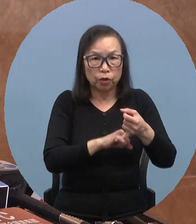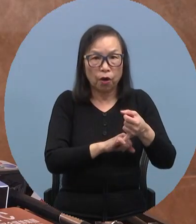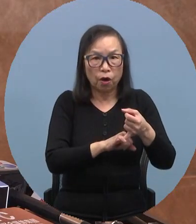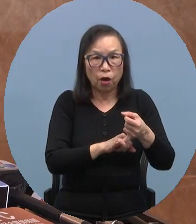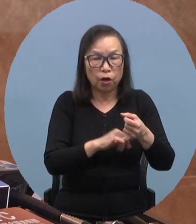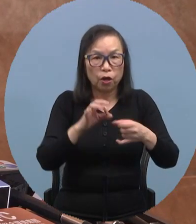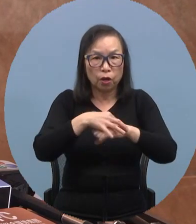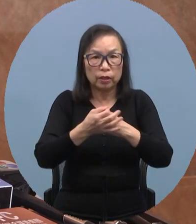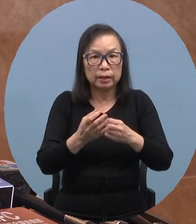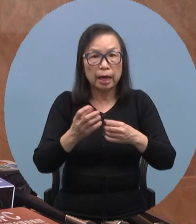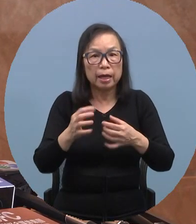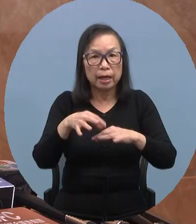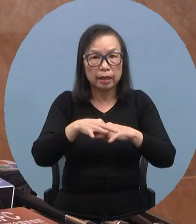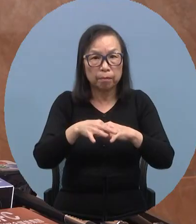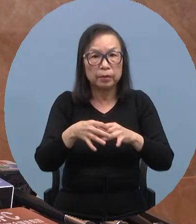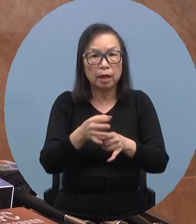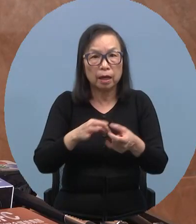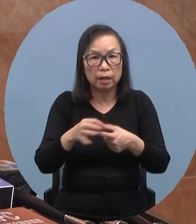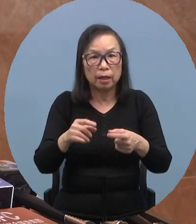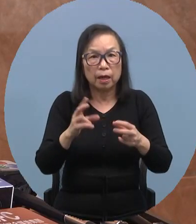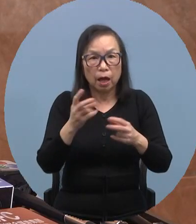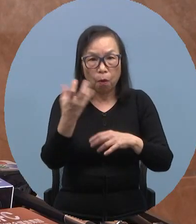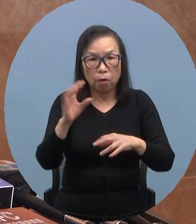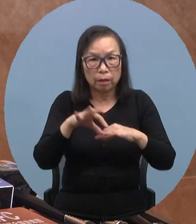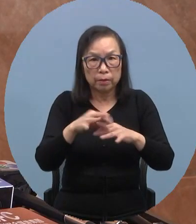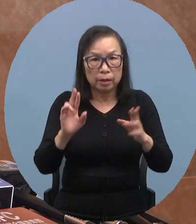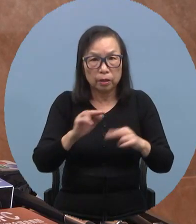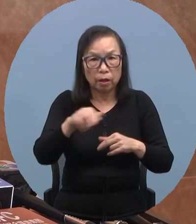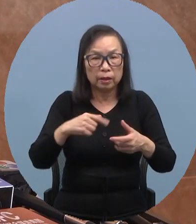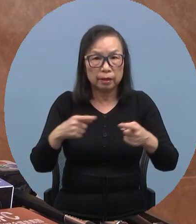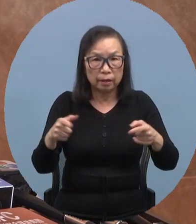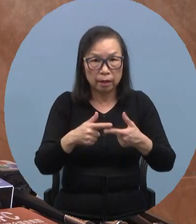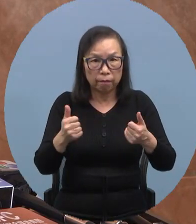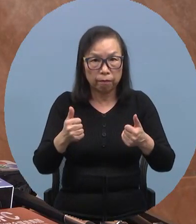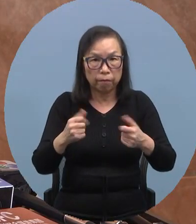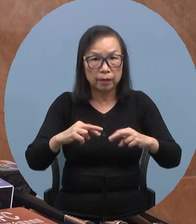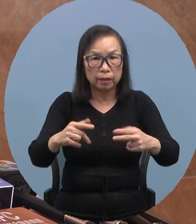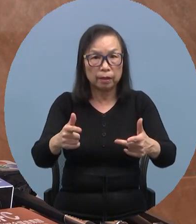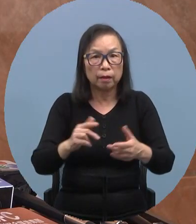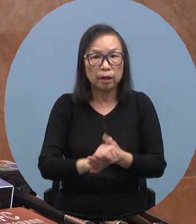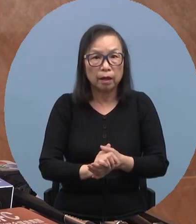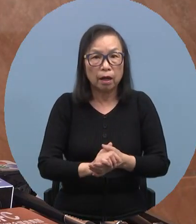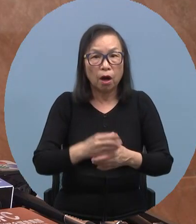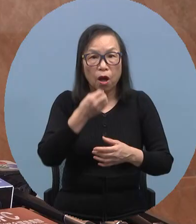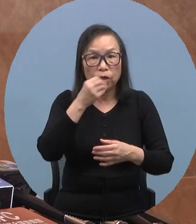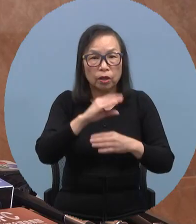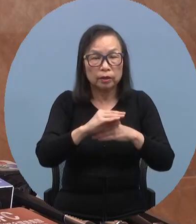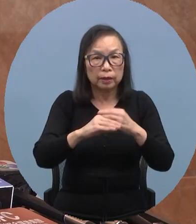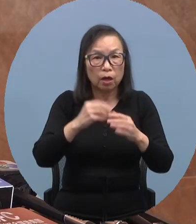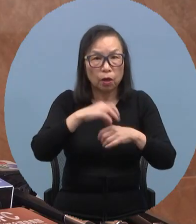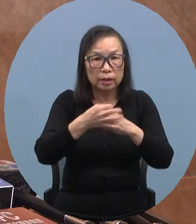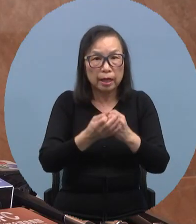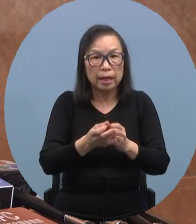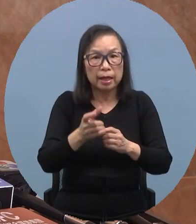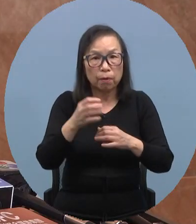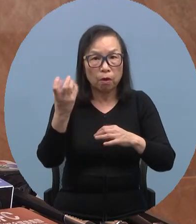海作為國際金融中心同埋黃金市場嘅一個協同發展嘅。咁呢個都係咧我哋建設香港作為一個國際